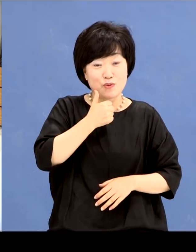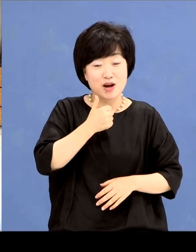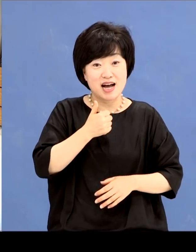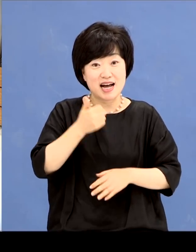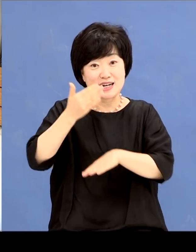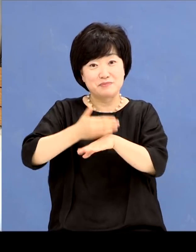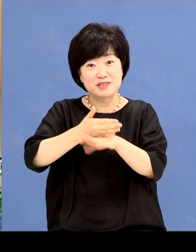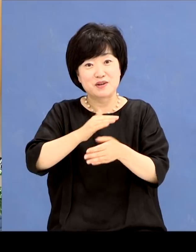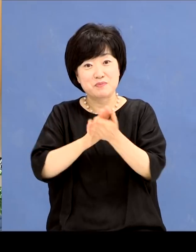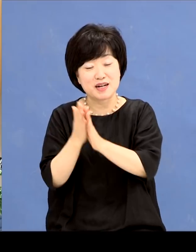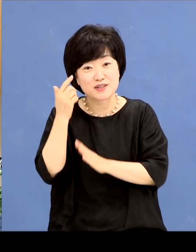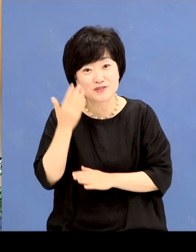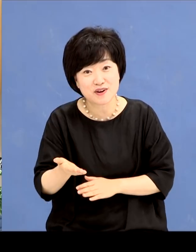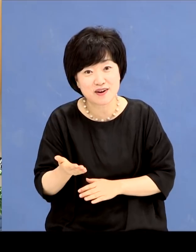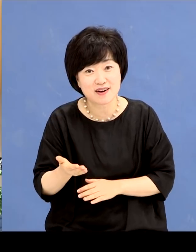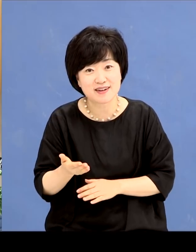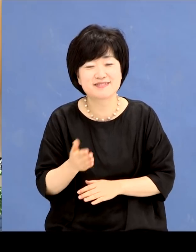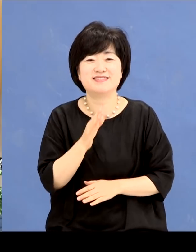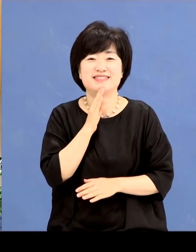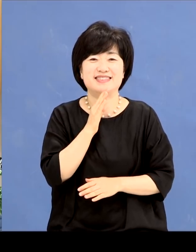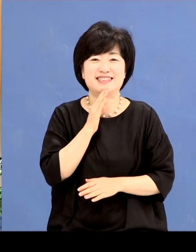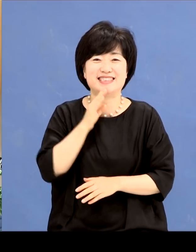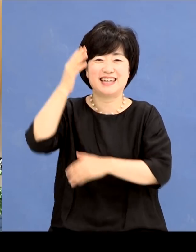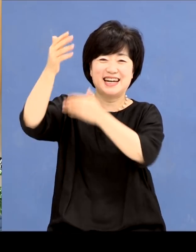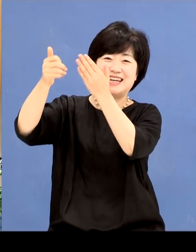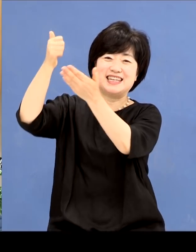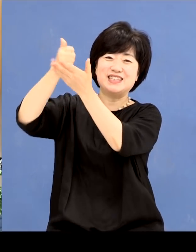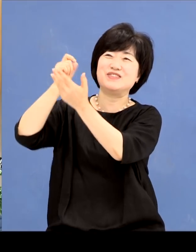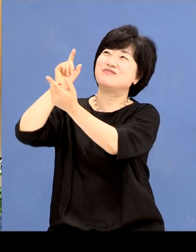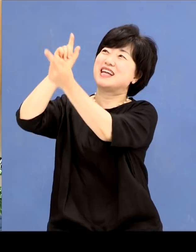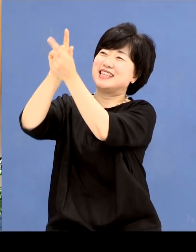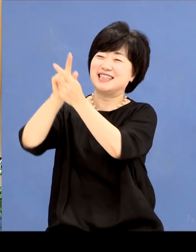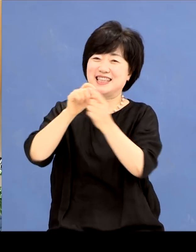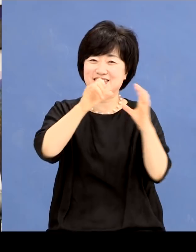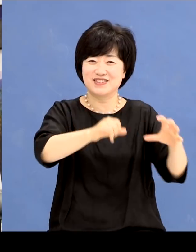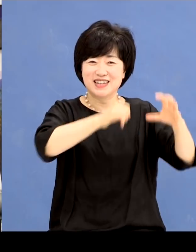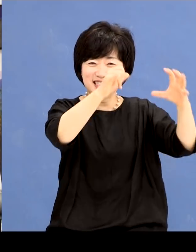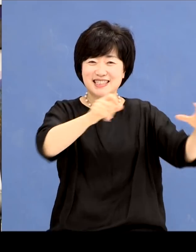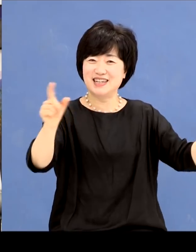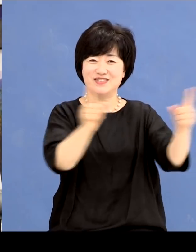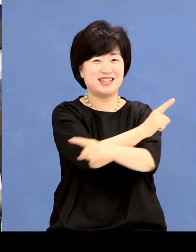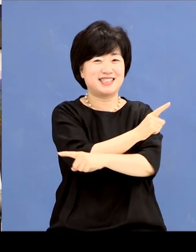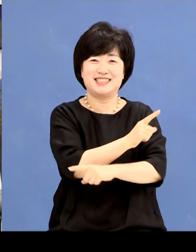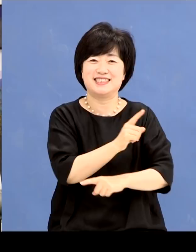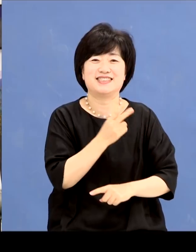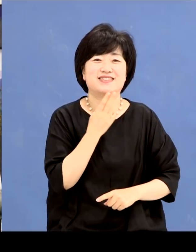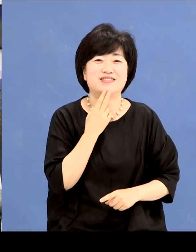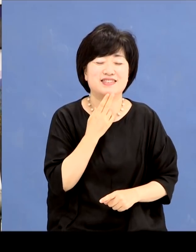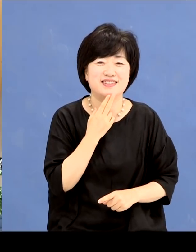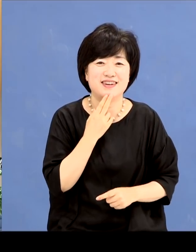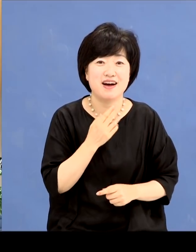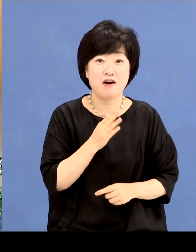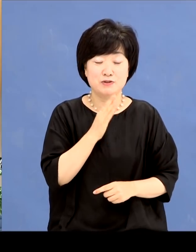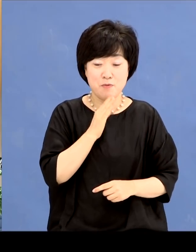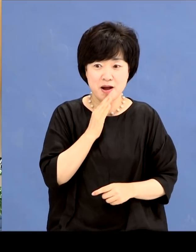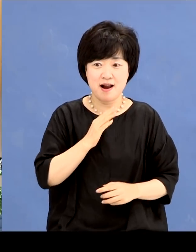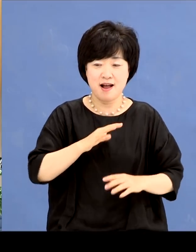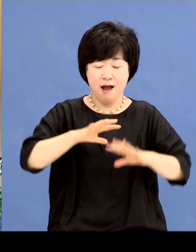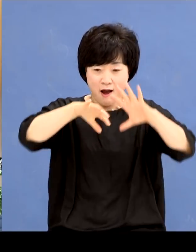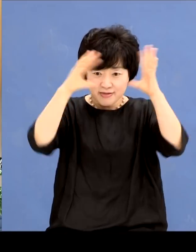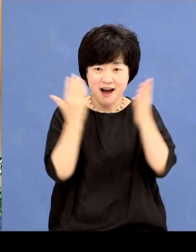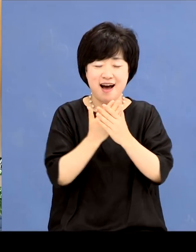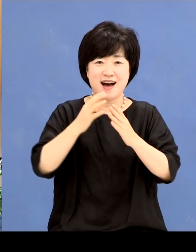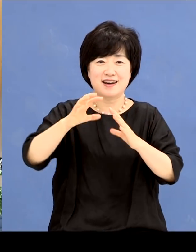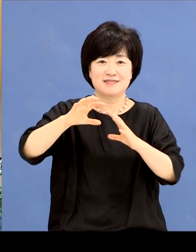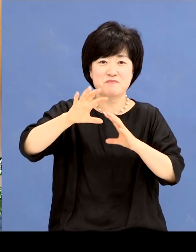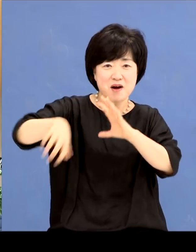감사로 바뀌었어요? 그러니까 우리가 또 하나님을 만난다고 세상이 바뀌는 건 아니죠. 글쎄요, 여전한 또 세상을 마주해야 네, 되니까. 저는 정말 바뀔 줄 알았어요.